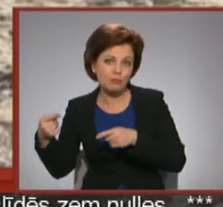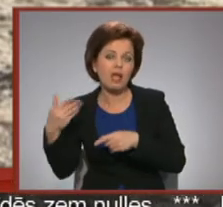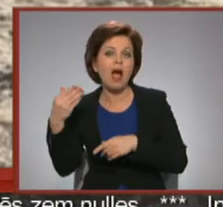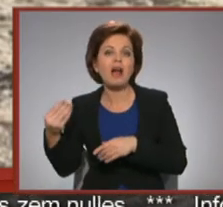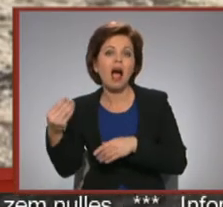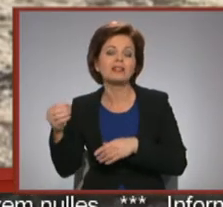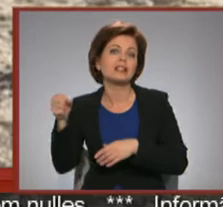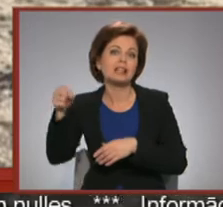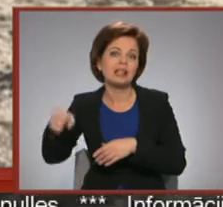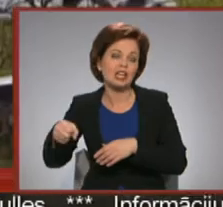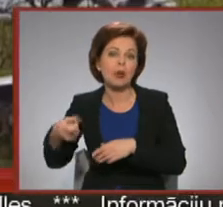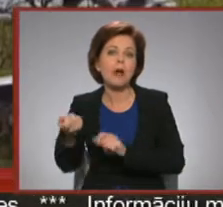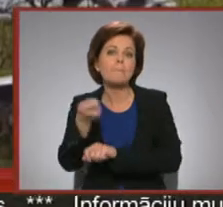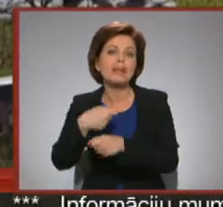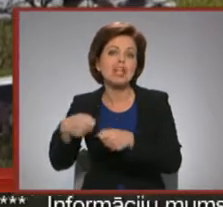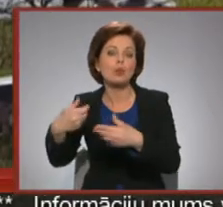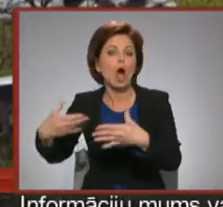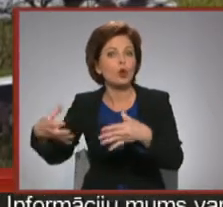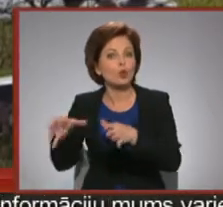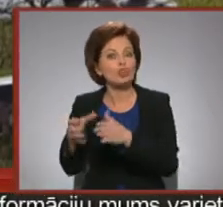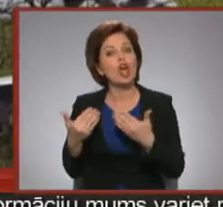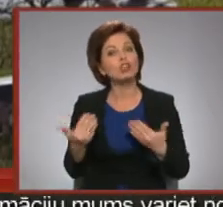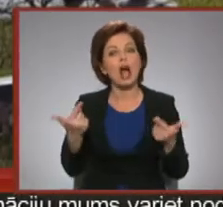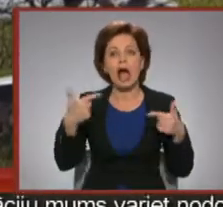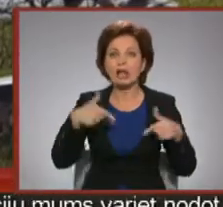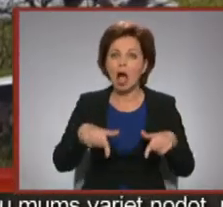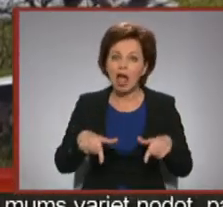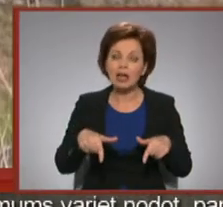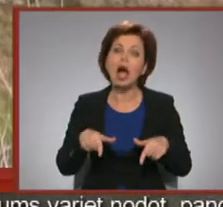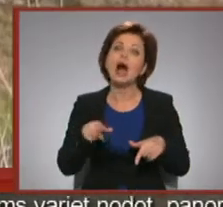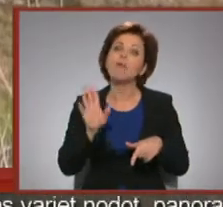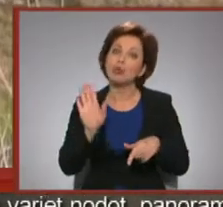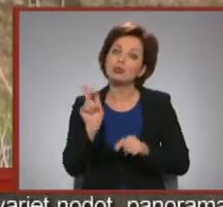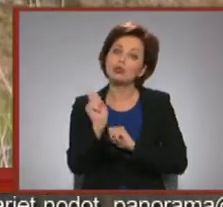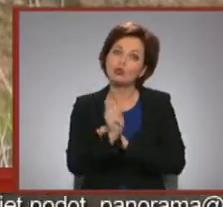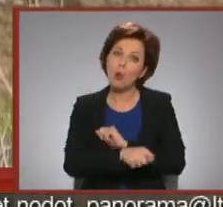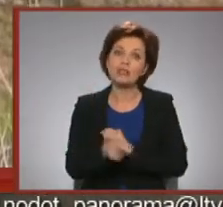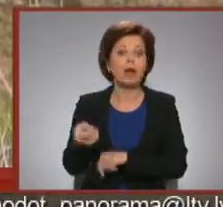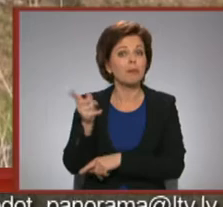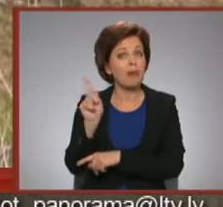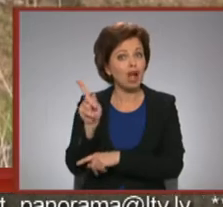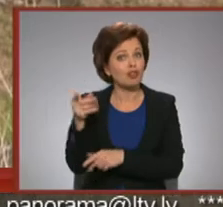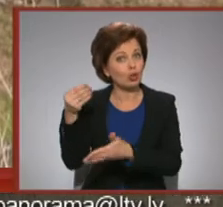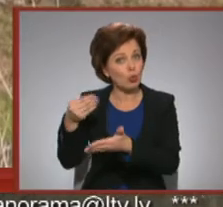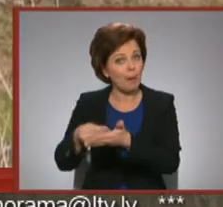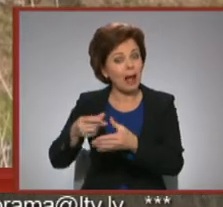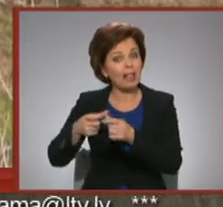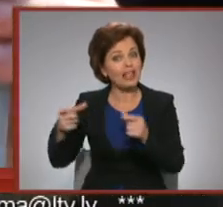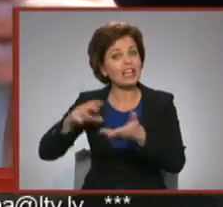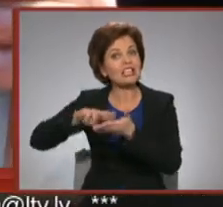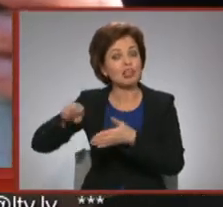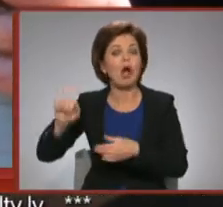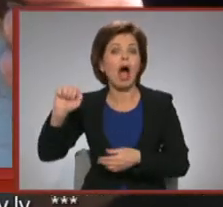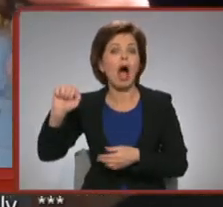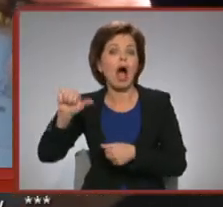no kārku plūgām pīto grozu. Šajos laikos gan par to būs paprausts sots. Tie makšķernieki, kur iegādājušies licenzi A zonā,